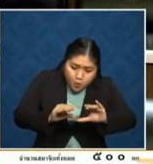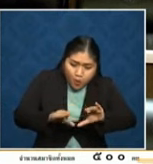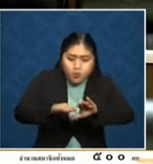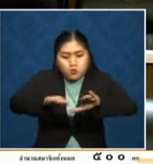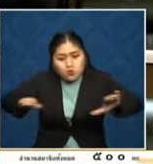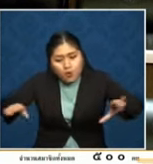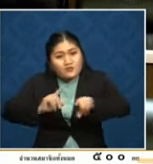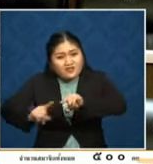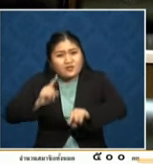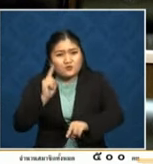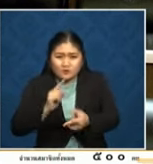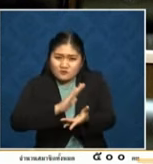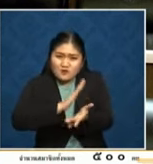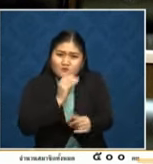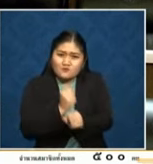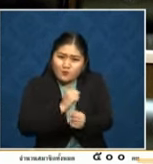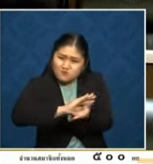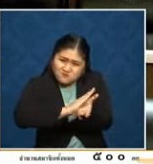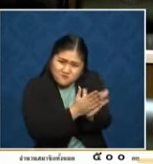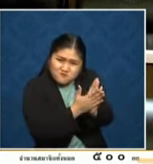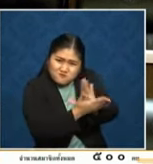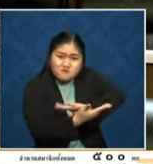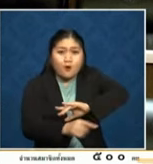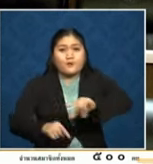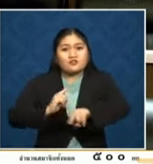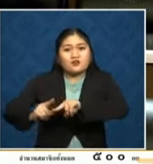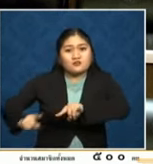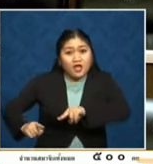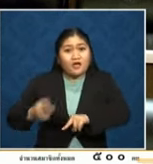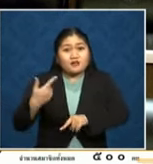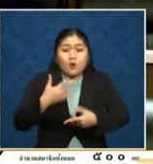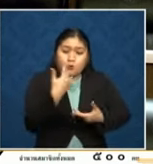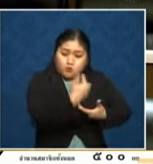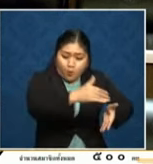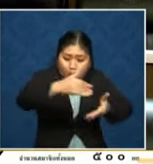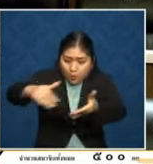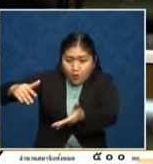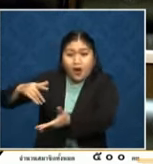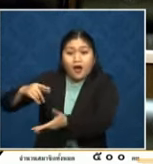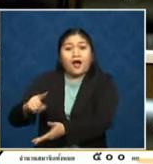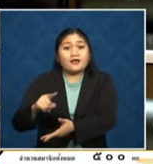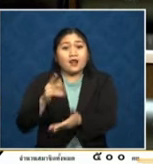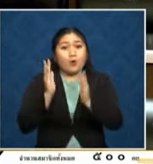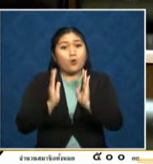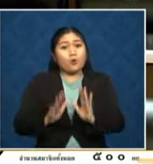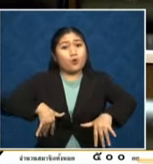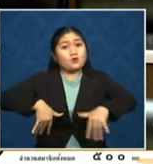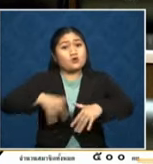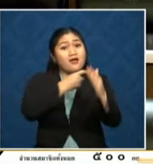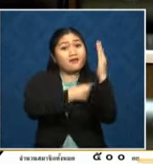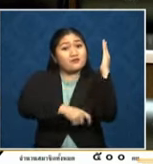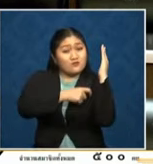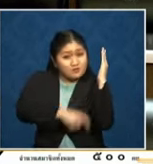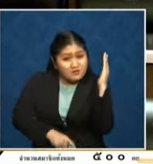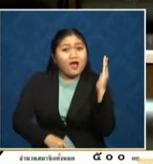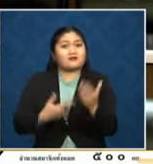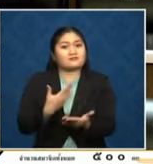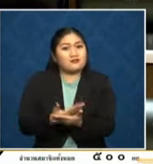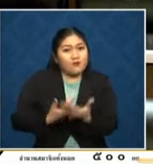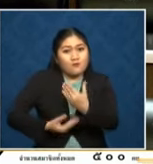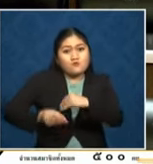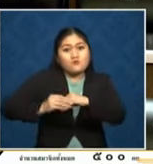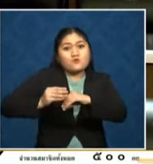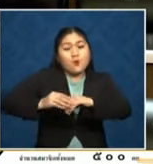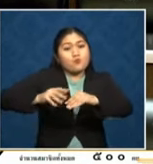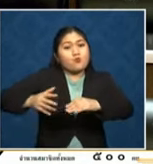างๆแปรให้หมดแปรเลือบให้หมดท้ายที่สุดระบายยางออกให้มากที่สุดพี่น้องเกษตรกรได้เพิ่มราคามูลค่ายาง